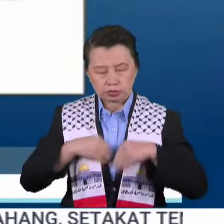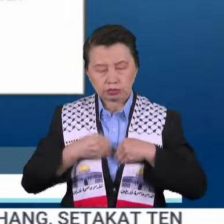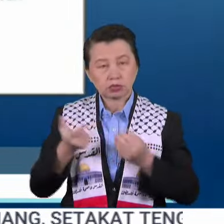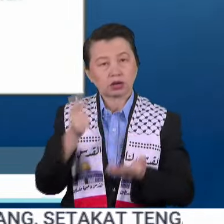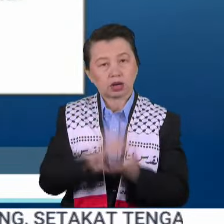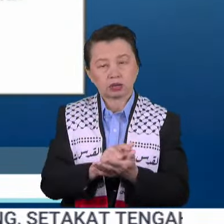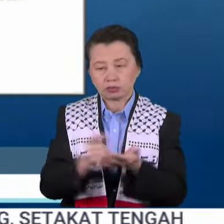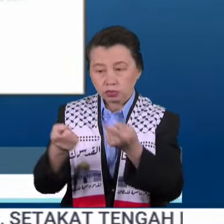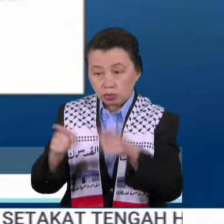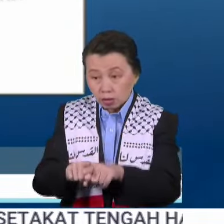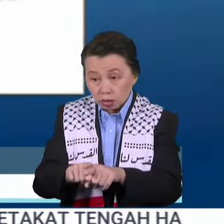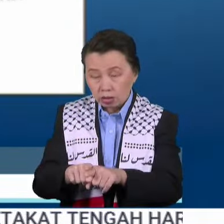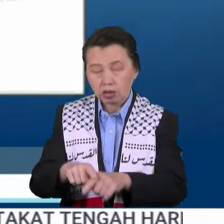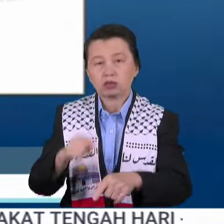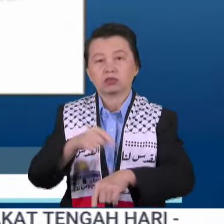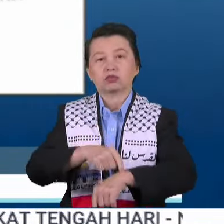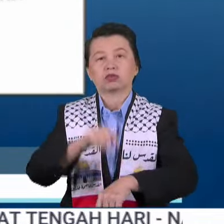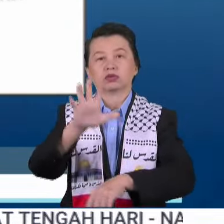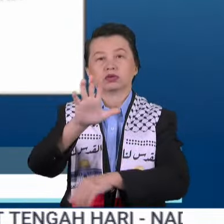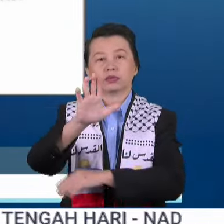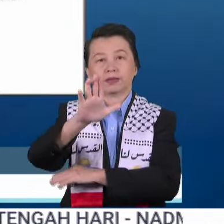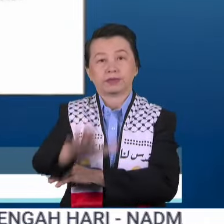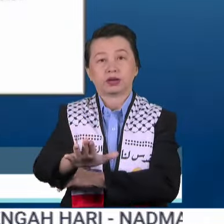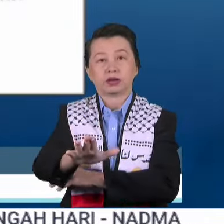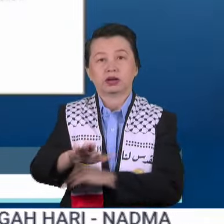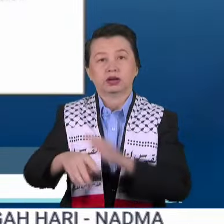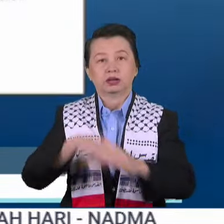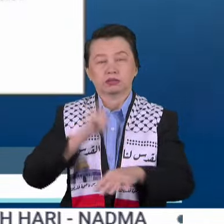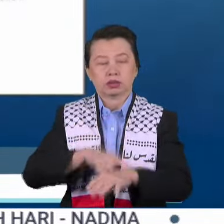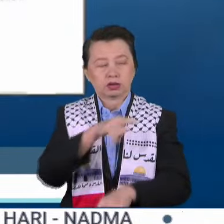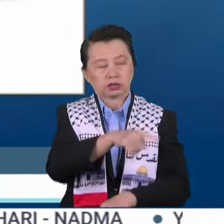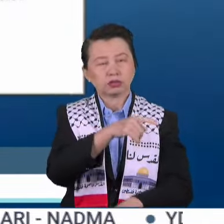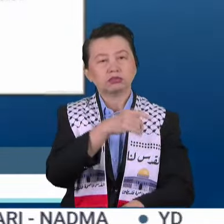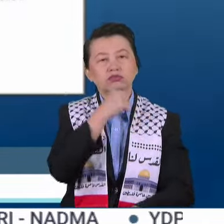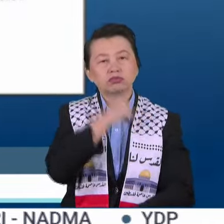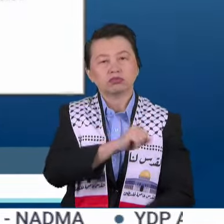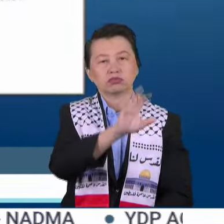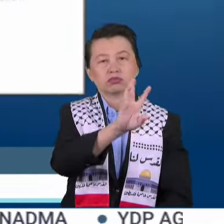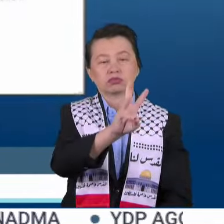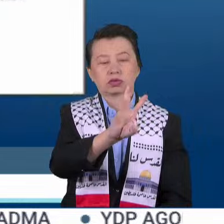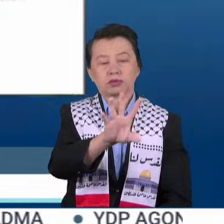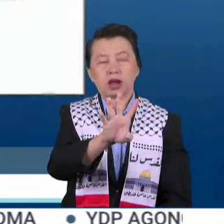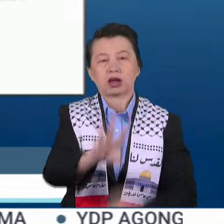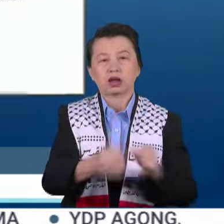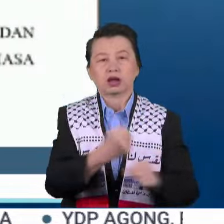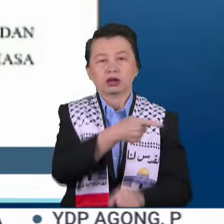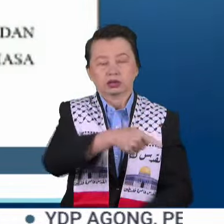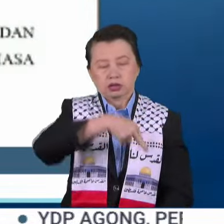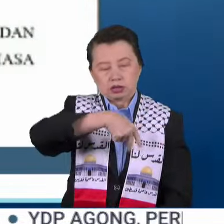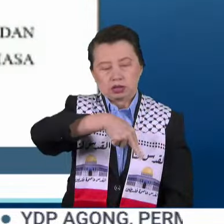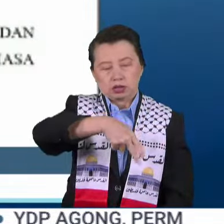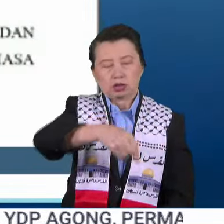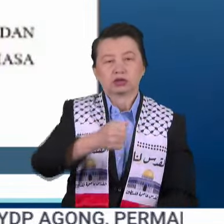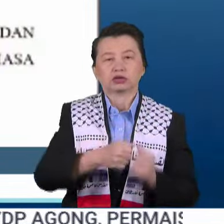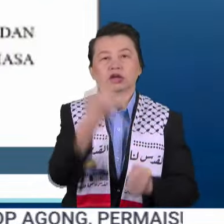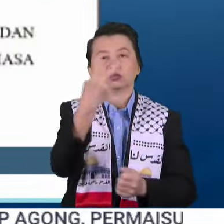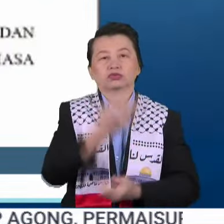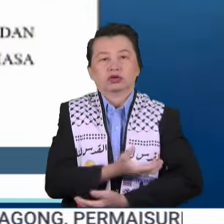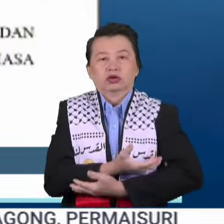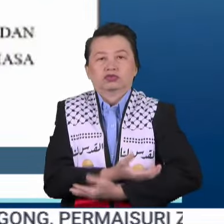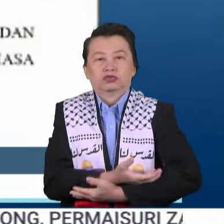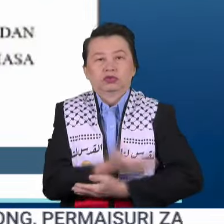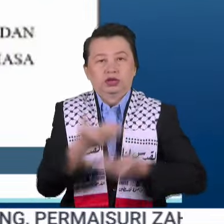laporan berhubung kejadian yang berlaku kira-kira 5 petang ketika mangsa berusia 64 tahun sedang berjalan kaki bersama dua